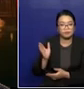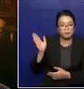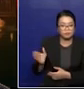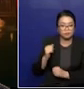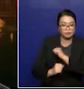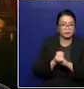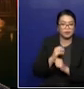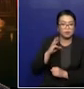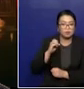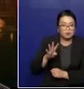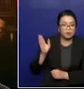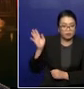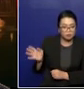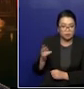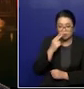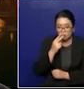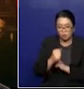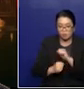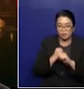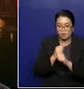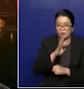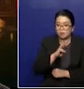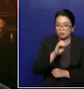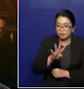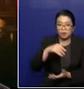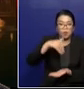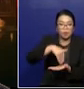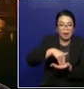ที่มันน่ากลัวยิ่งกว่านั้นท่านดูงบ64ฮะงบกลางล่อไป